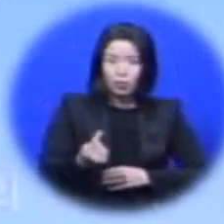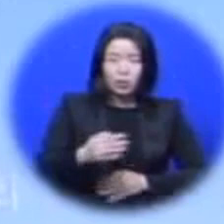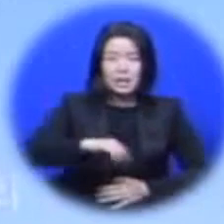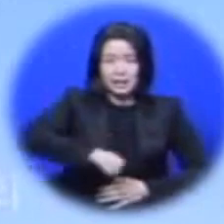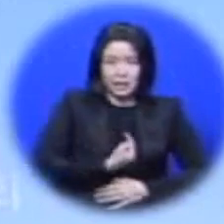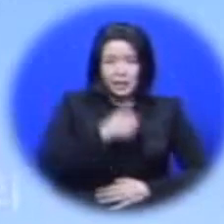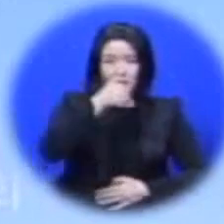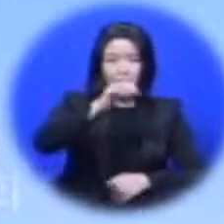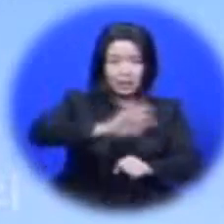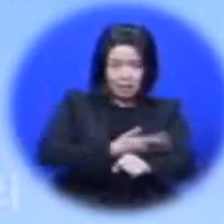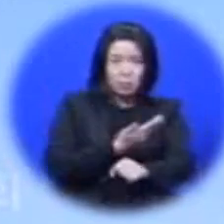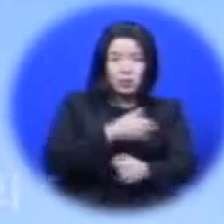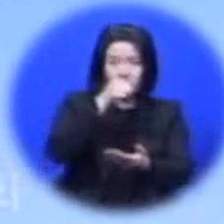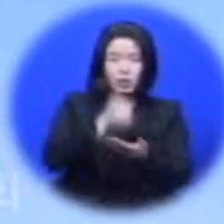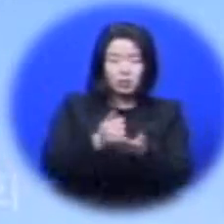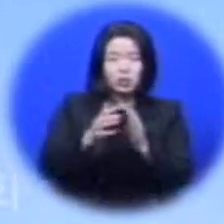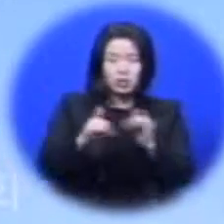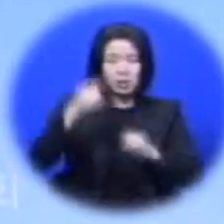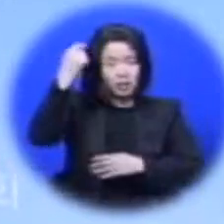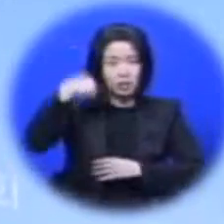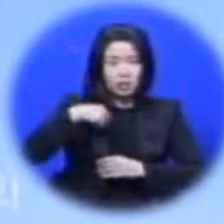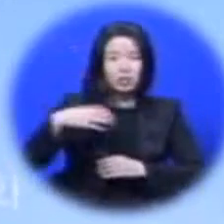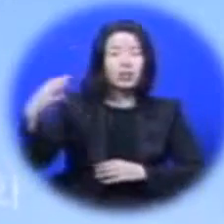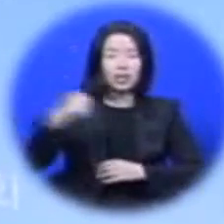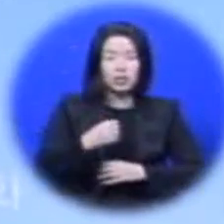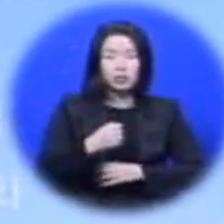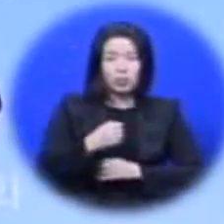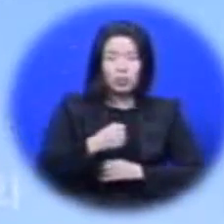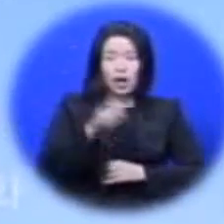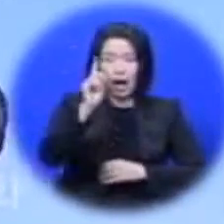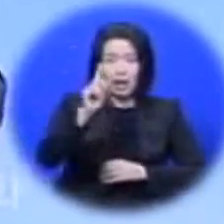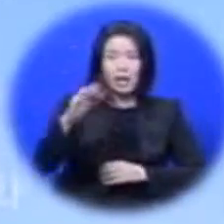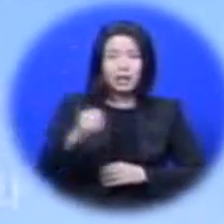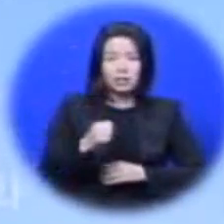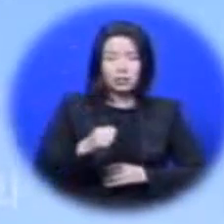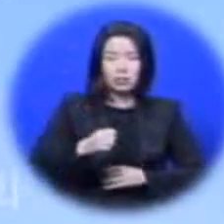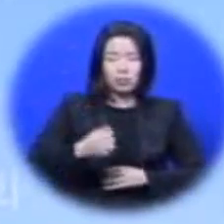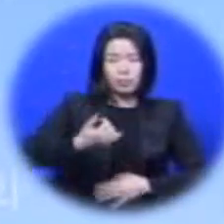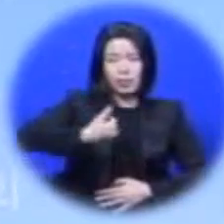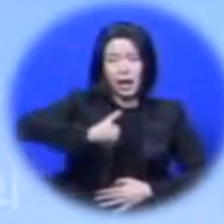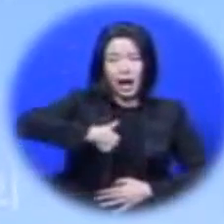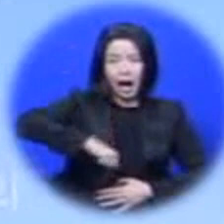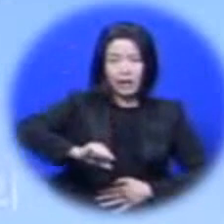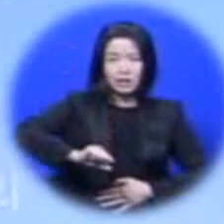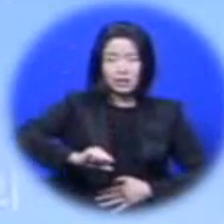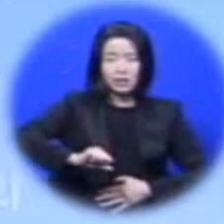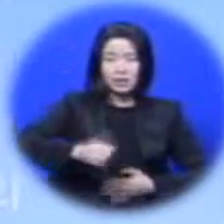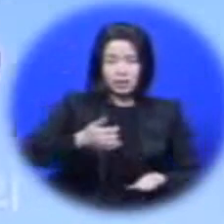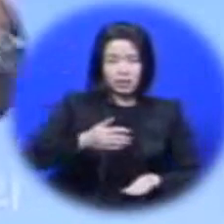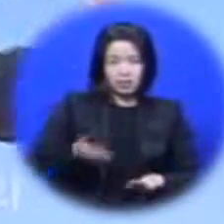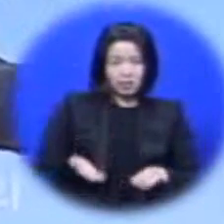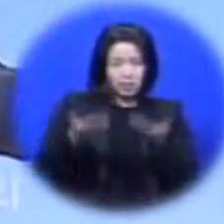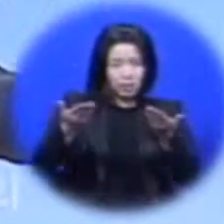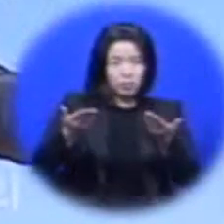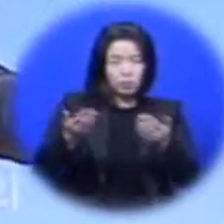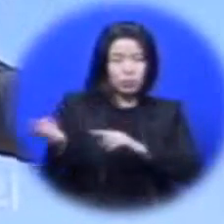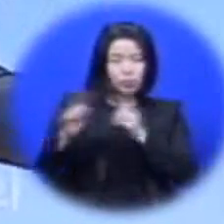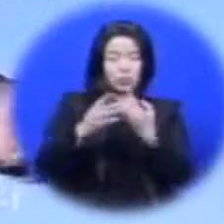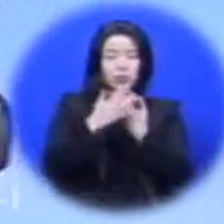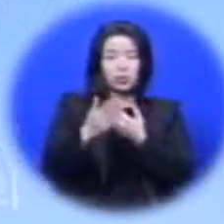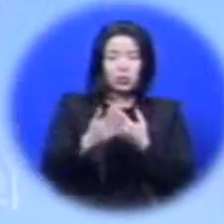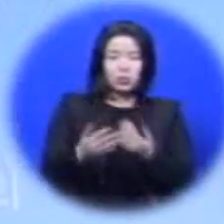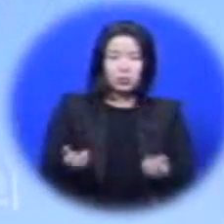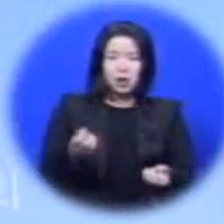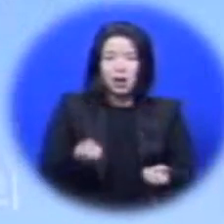죄인이다, 자기가 잘못했다 그러고 돌아온 거 하나만 가지고 자녀 지위를 회복시켜주고 잔치를 벌여줍니다.